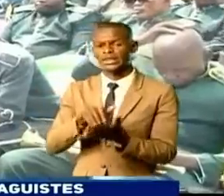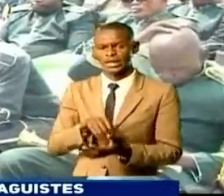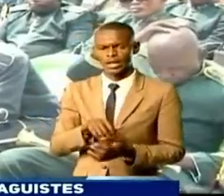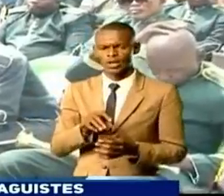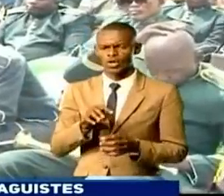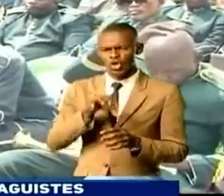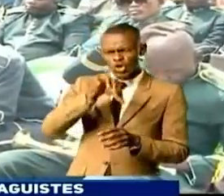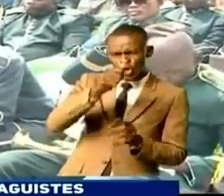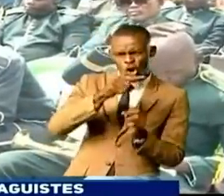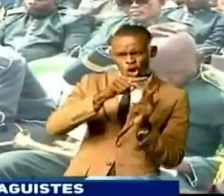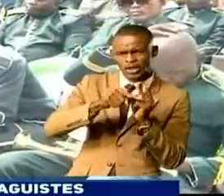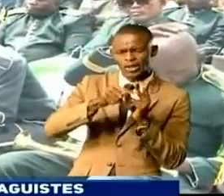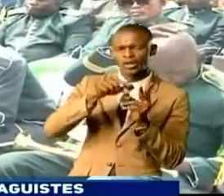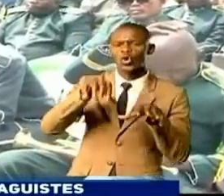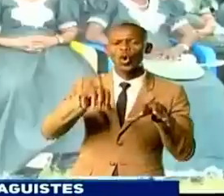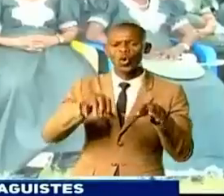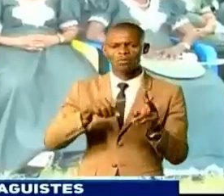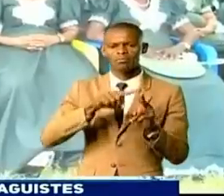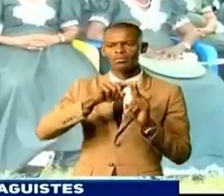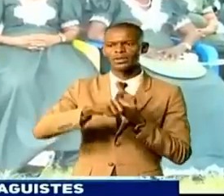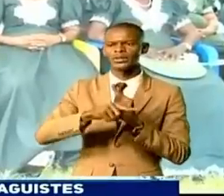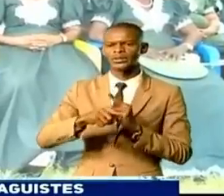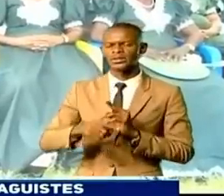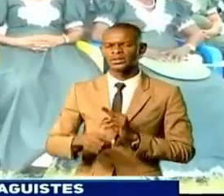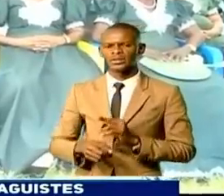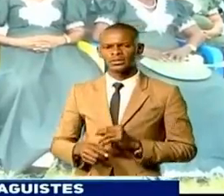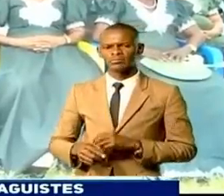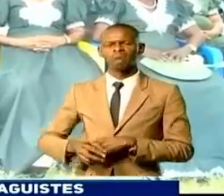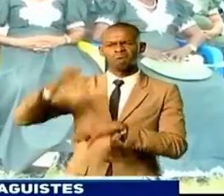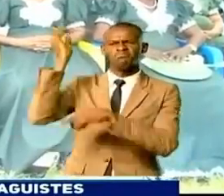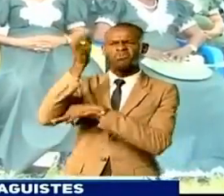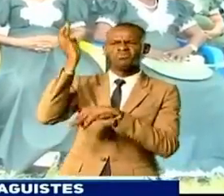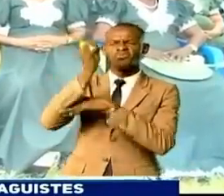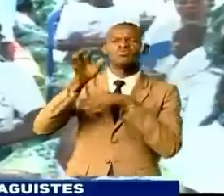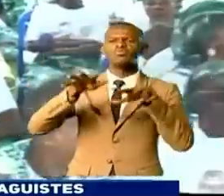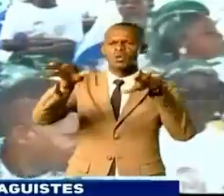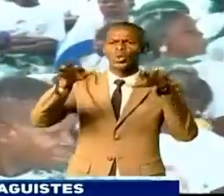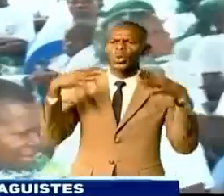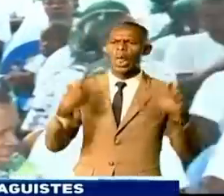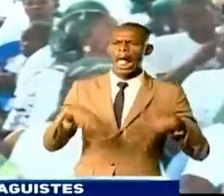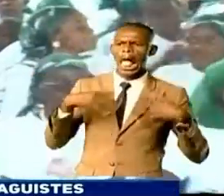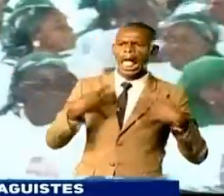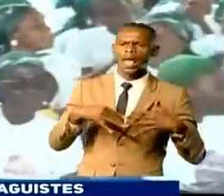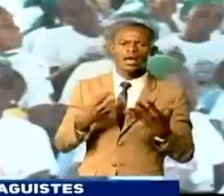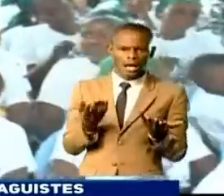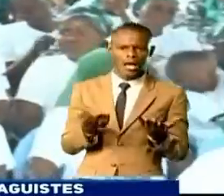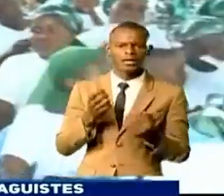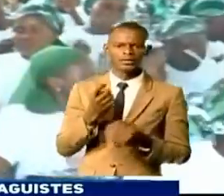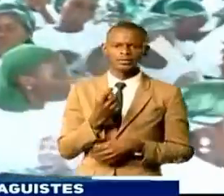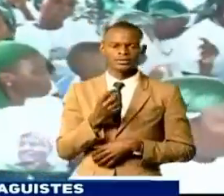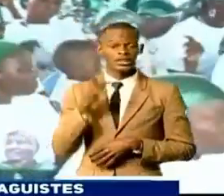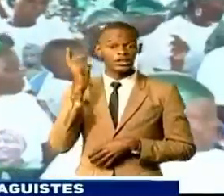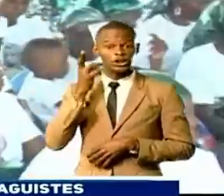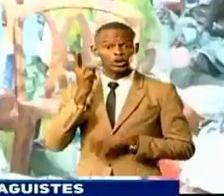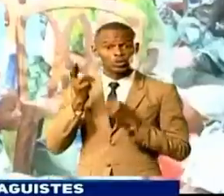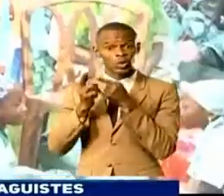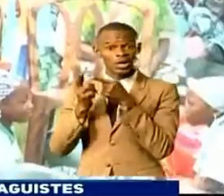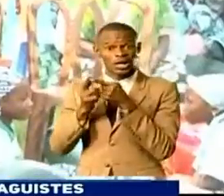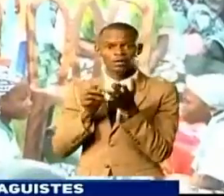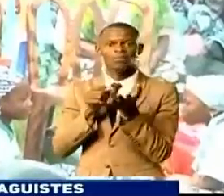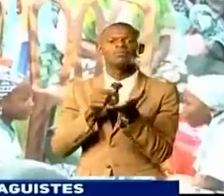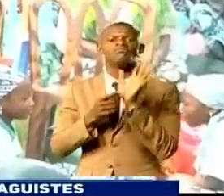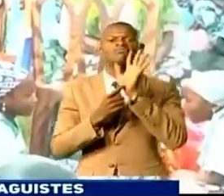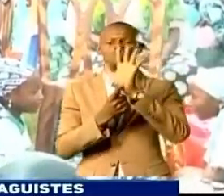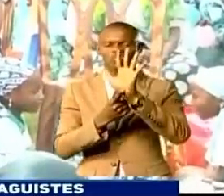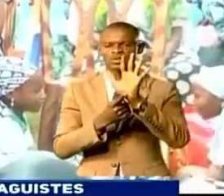ces deux témoignages. Donc pour dire que nous avons une réalité, que nous gardons nos Kimbanguistes, nous sommes les